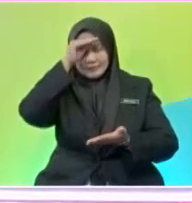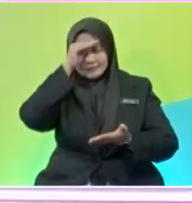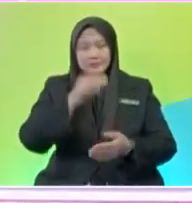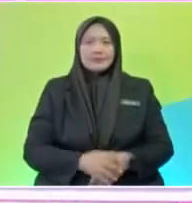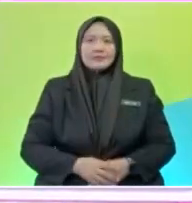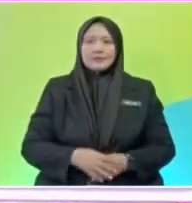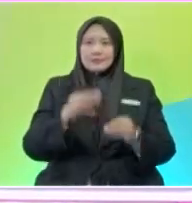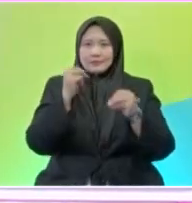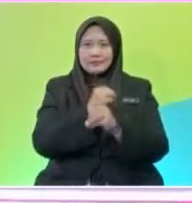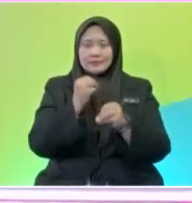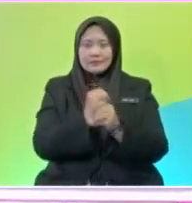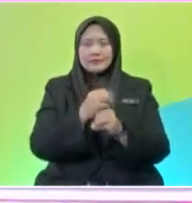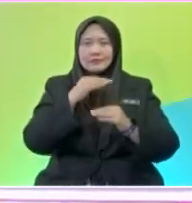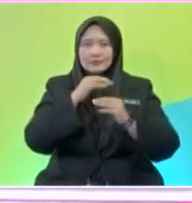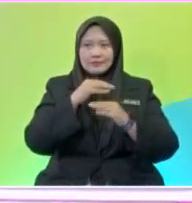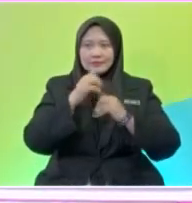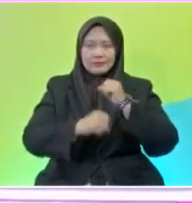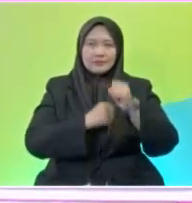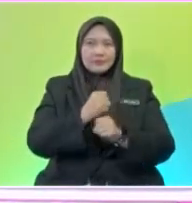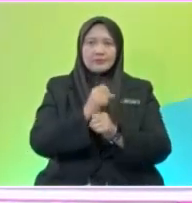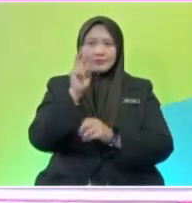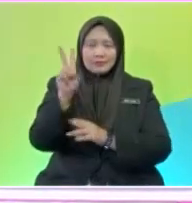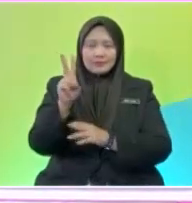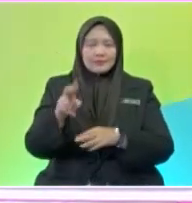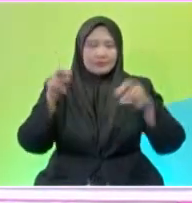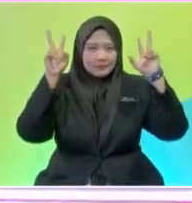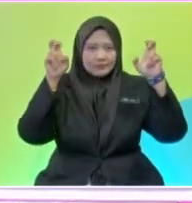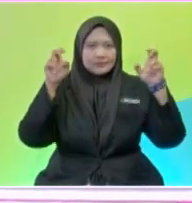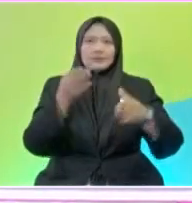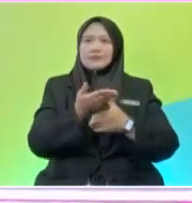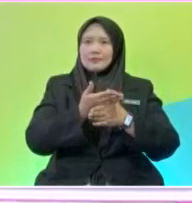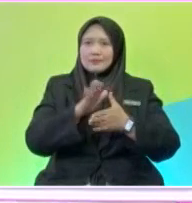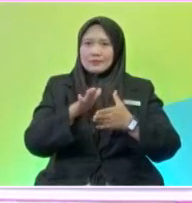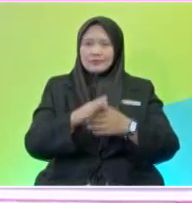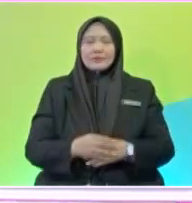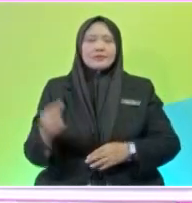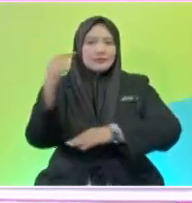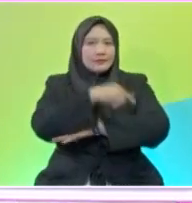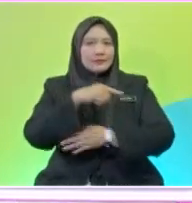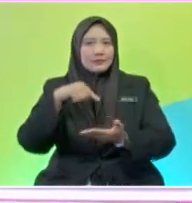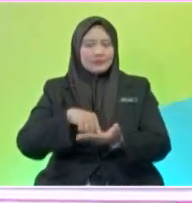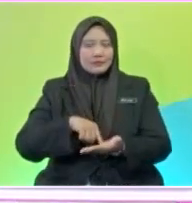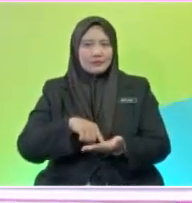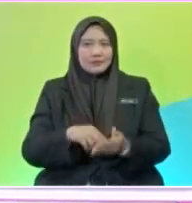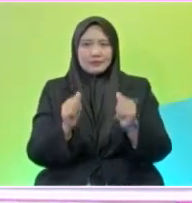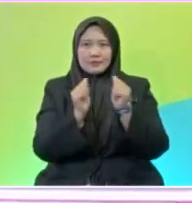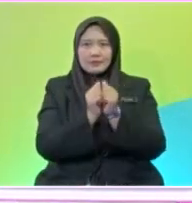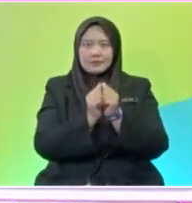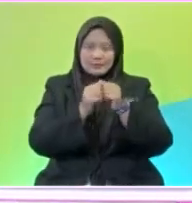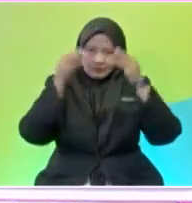murid-murid tahun 2 dengan tajuknya bahagia dan hari ini di studio saya bersama dengan seorang guru dari